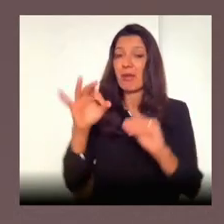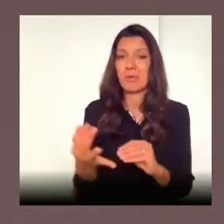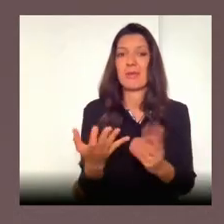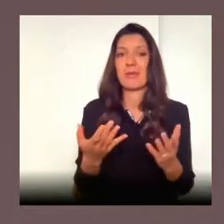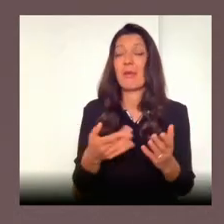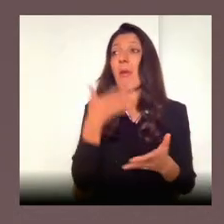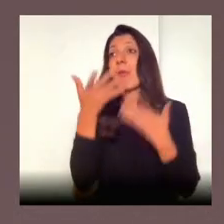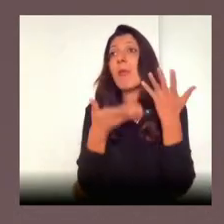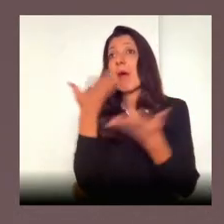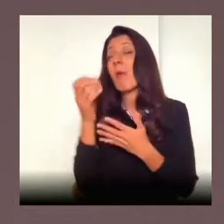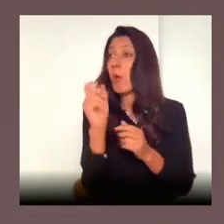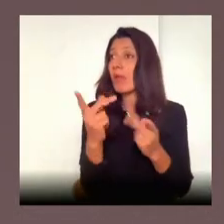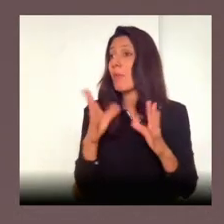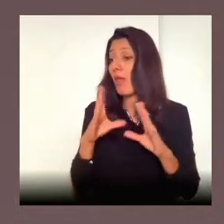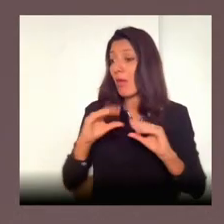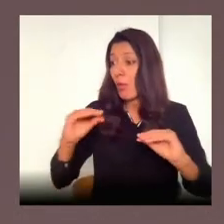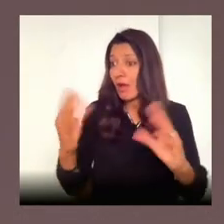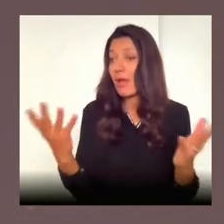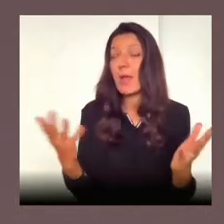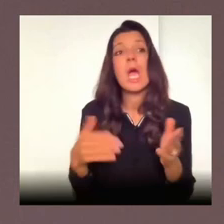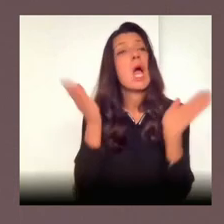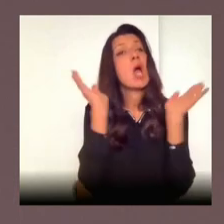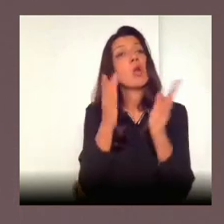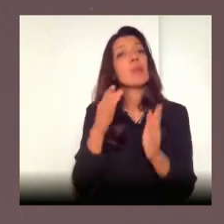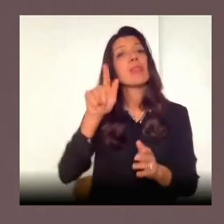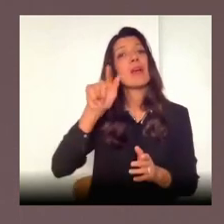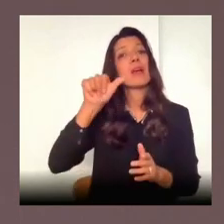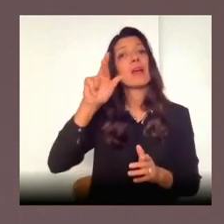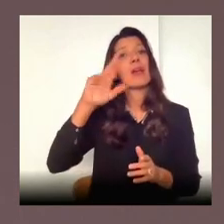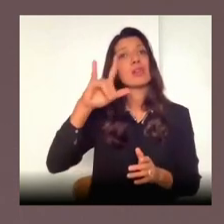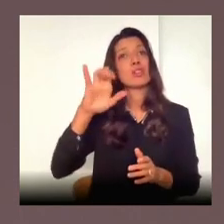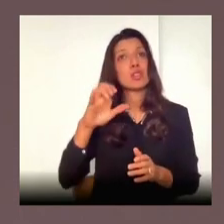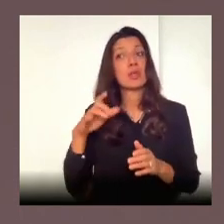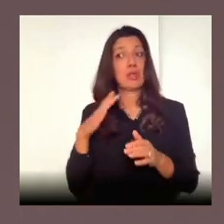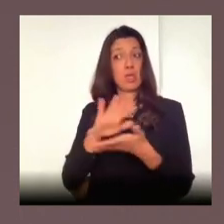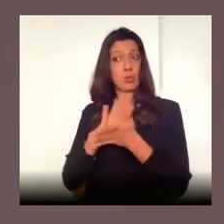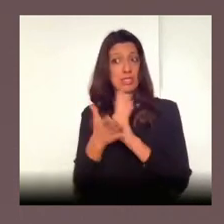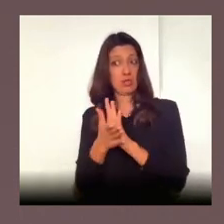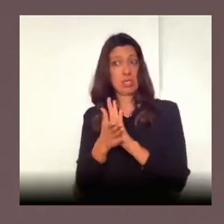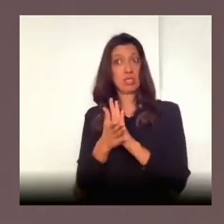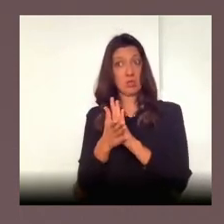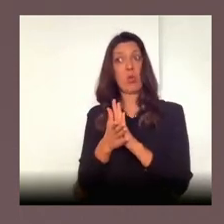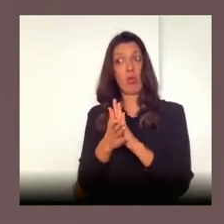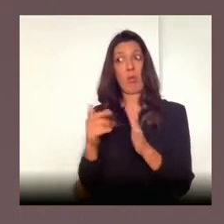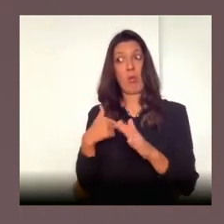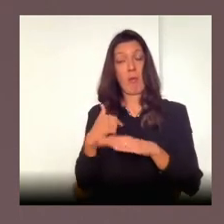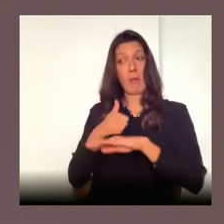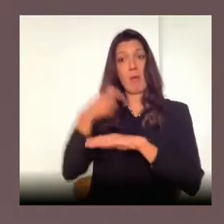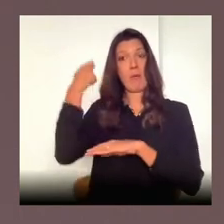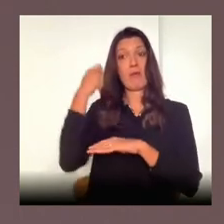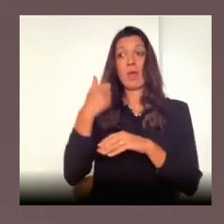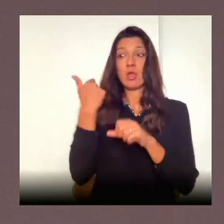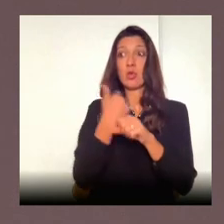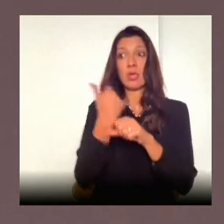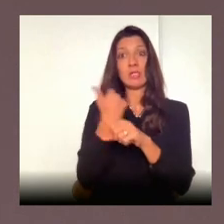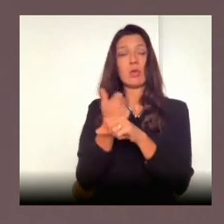parler. À l'hôpital de Garches, avec l'association Poincaré Handicap que je préside, tous les ans, avant Covid, on